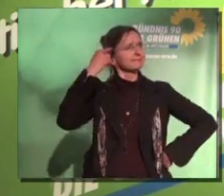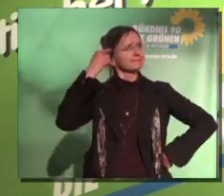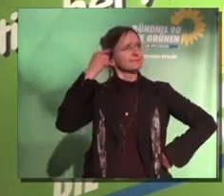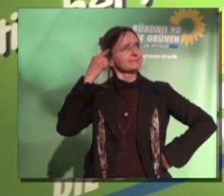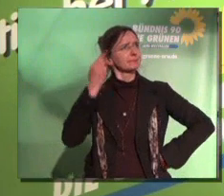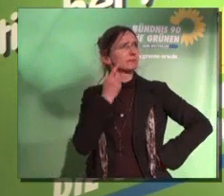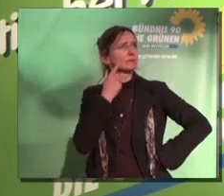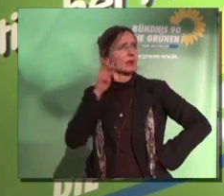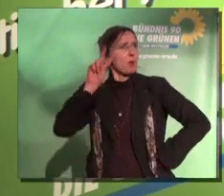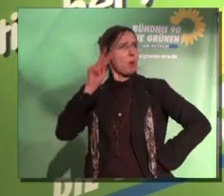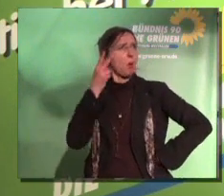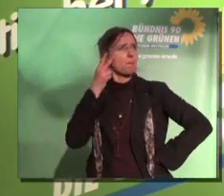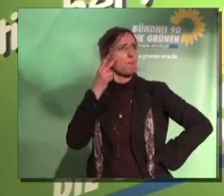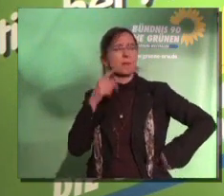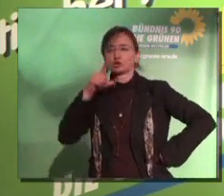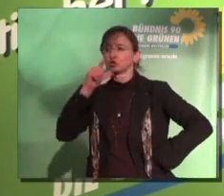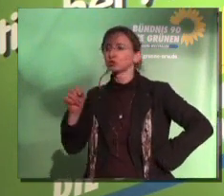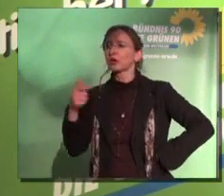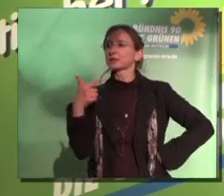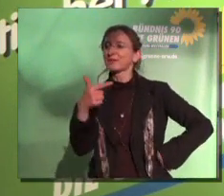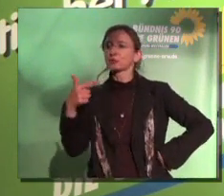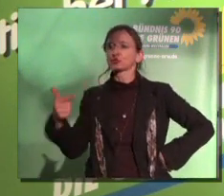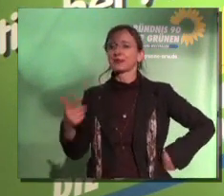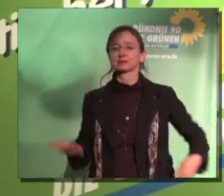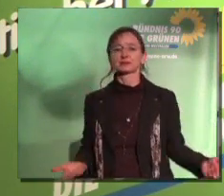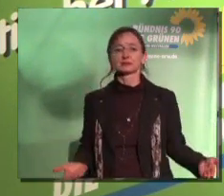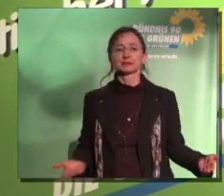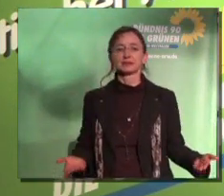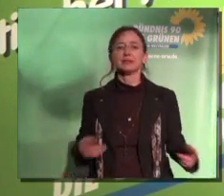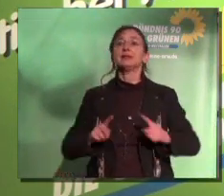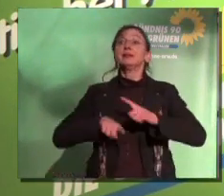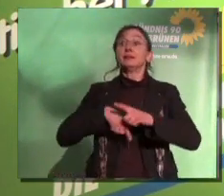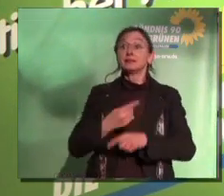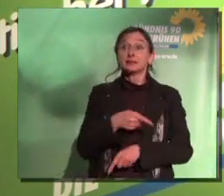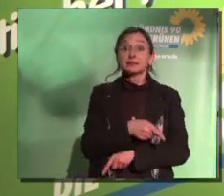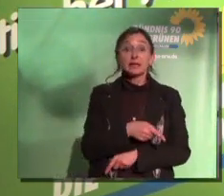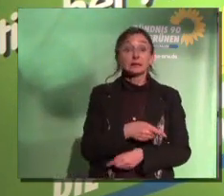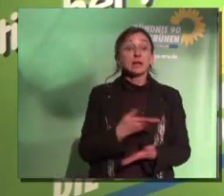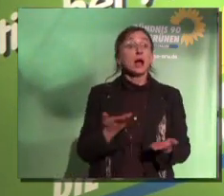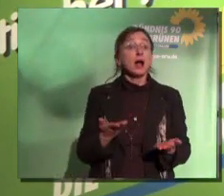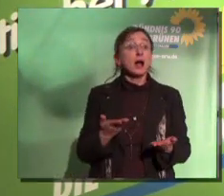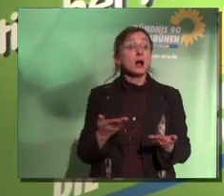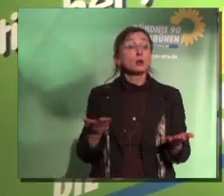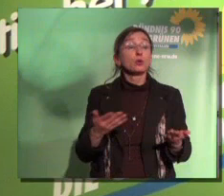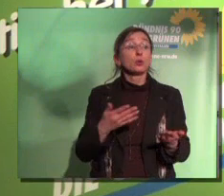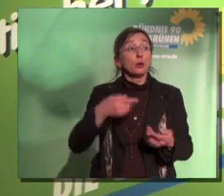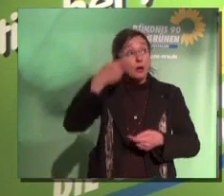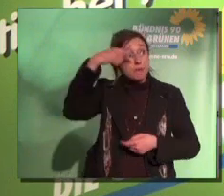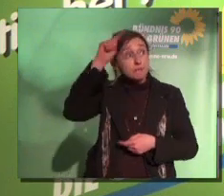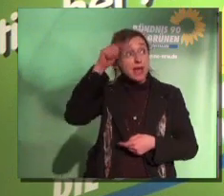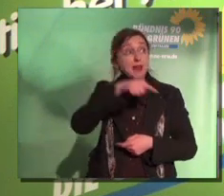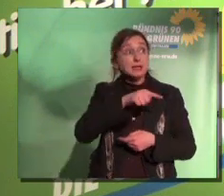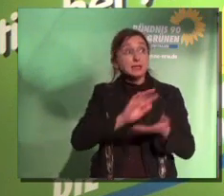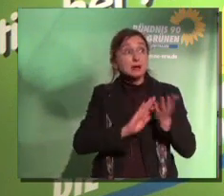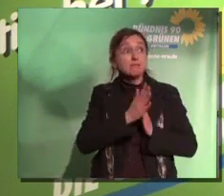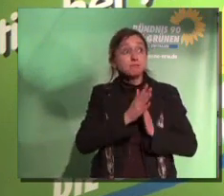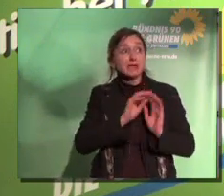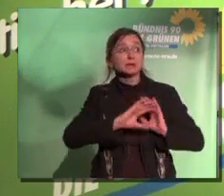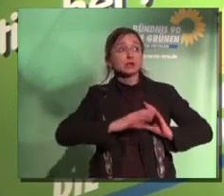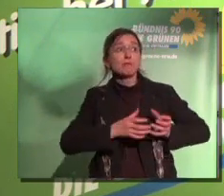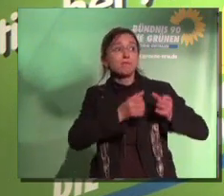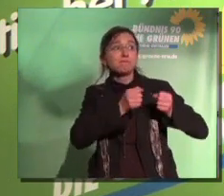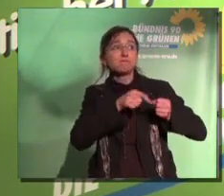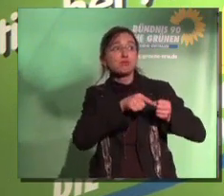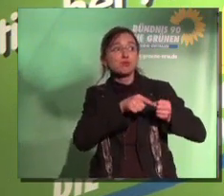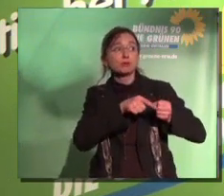notwendig. Ja? Und dann der große Flughafen in Berlin-Brandenburg. In Berlin geht ja jetzt der